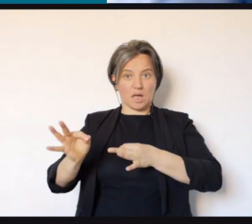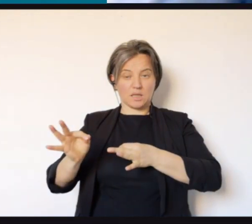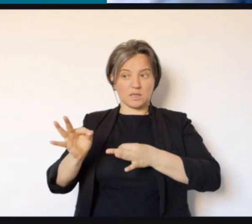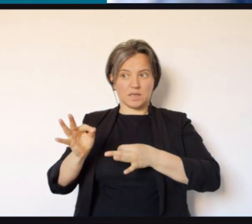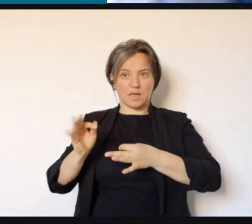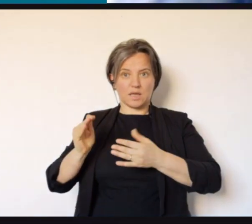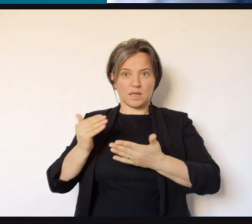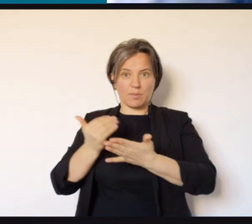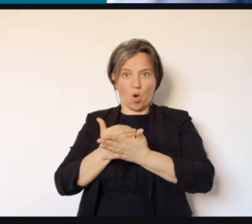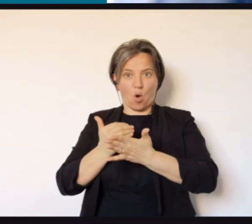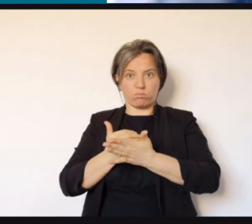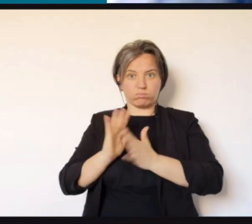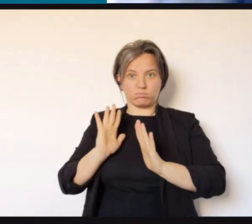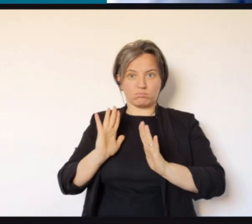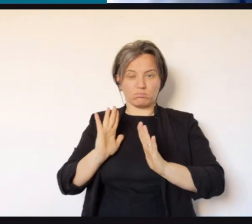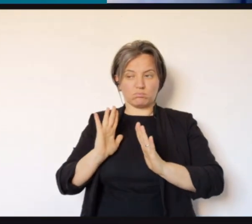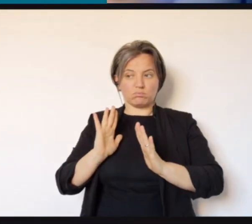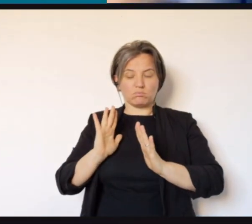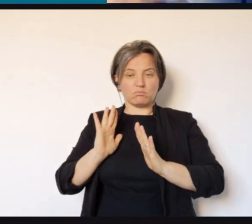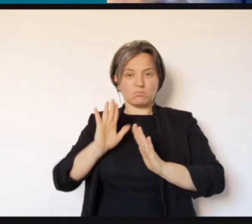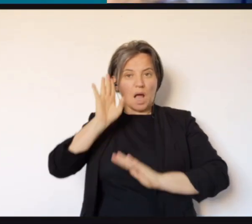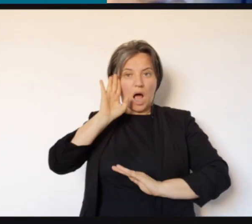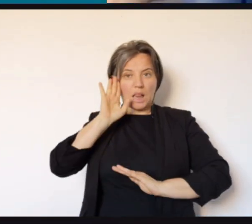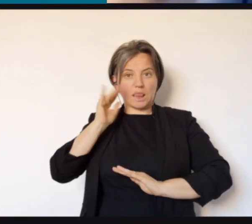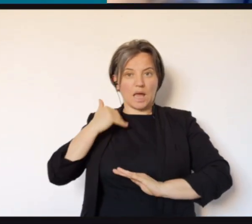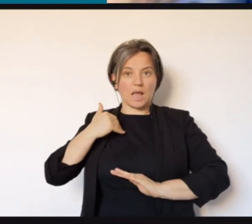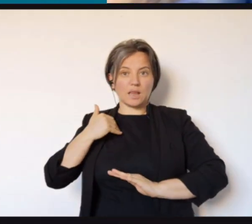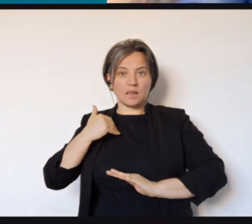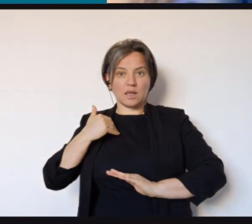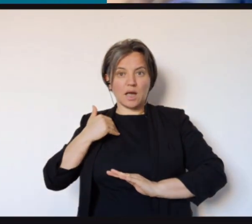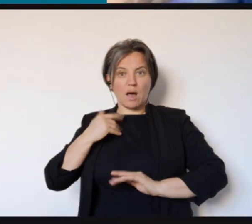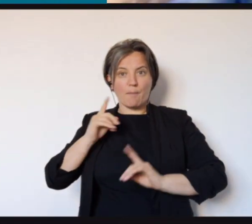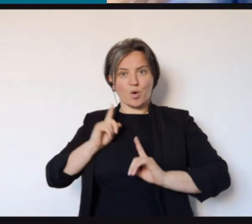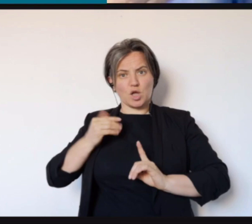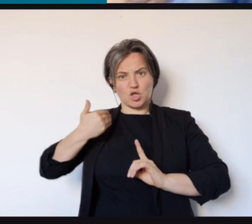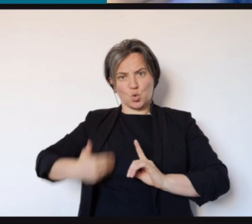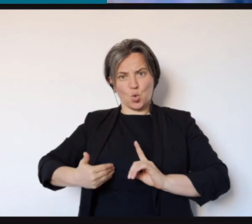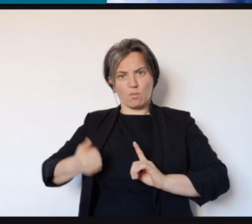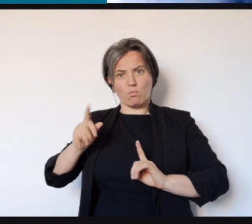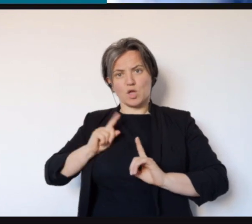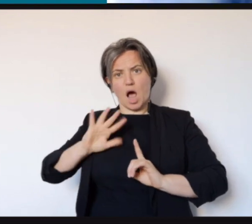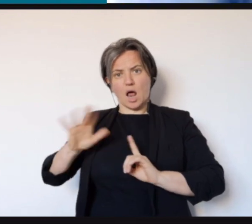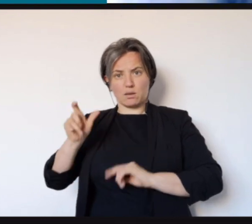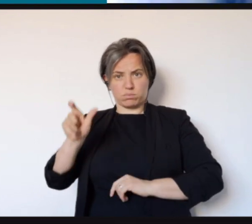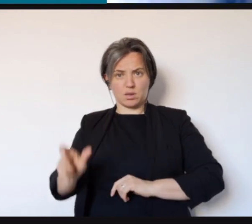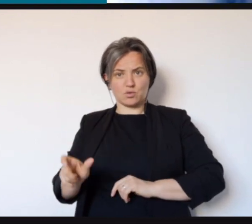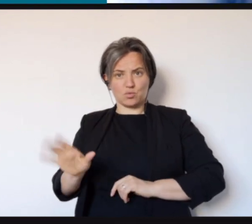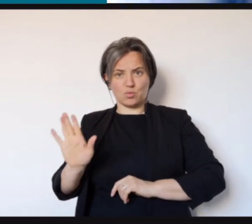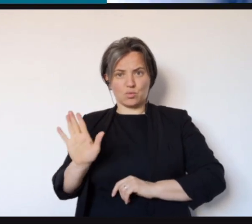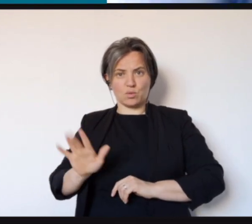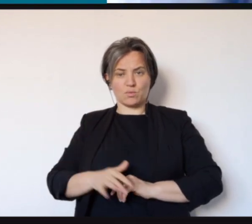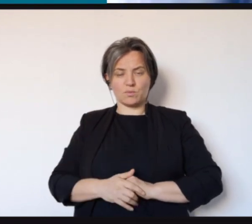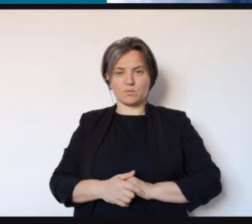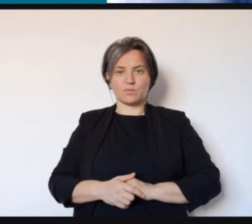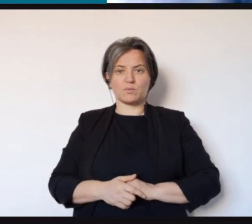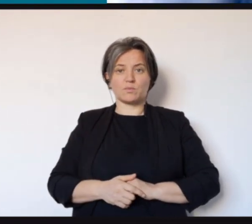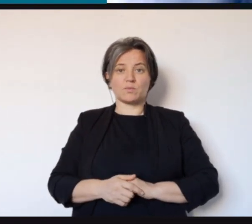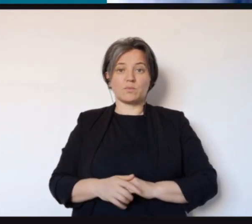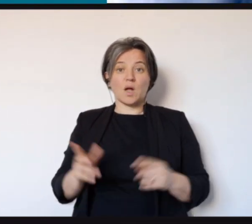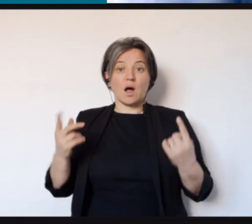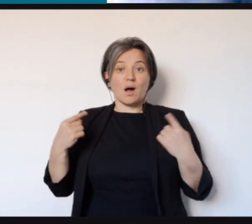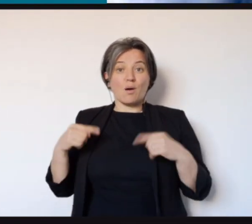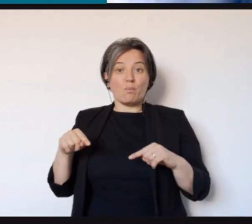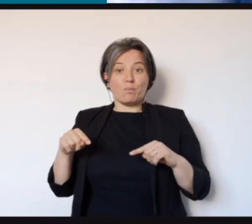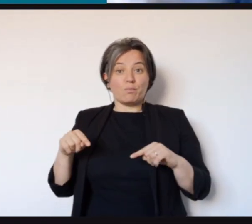Essere cautelarci è una protezione per noi, è una protezione per gli altri.